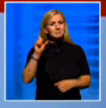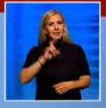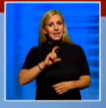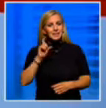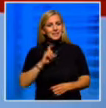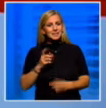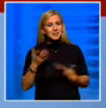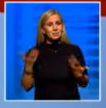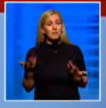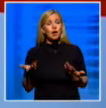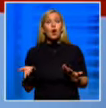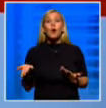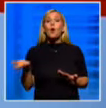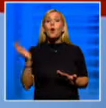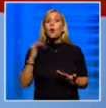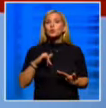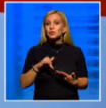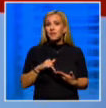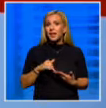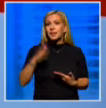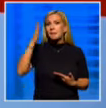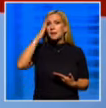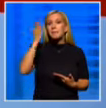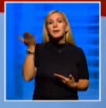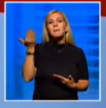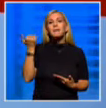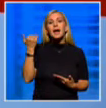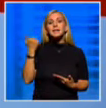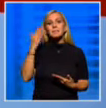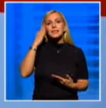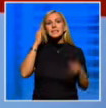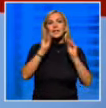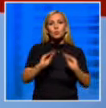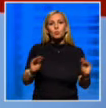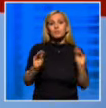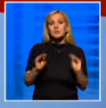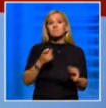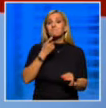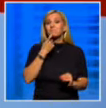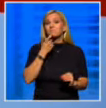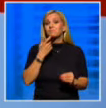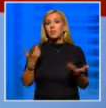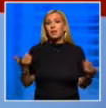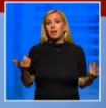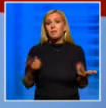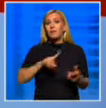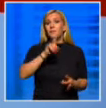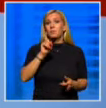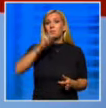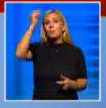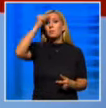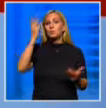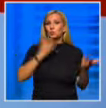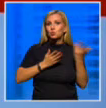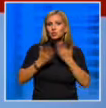академик Денков, освен премиер, вие бяхте и министър на образованието. Защо обаче въпросът за българското училище и